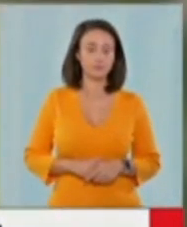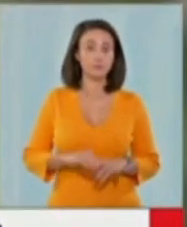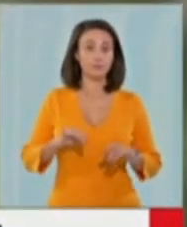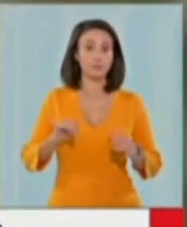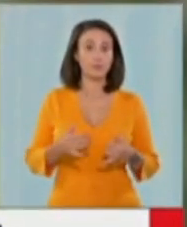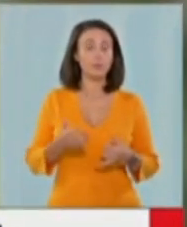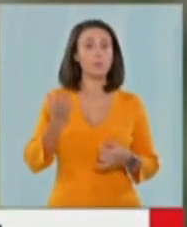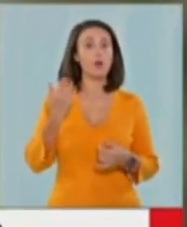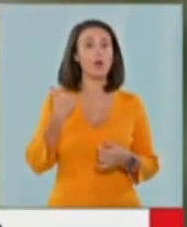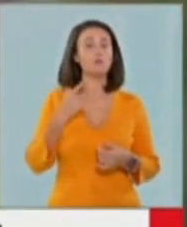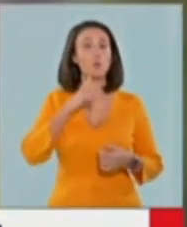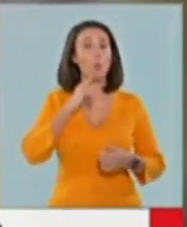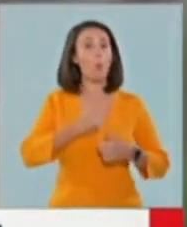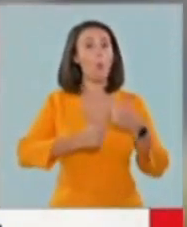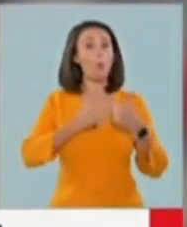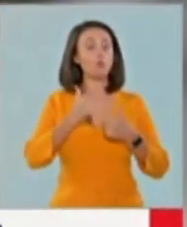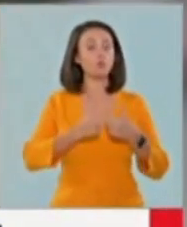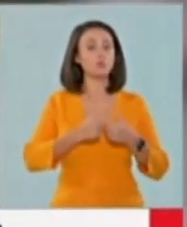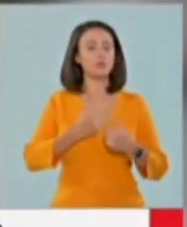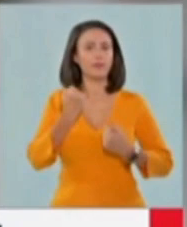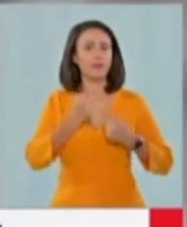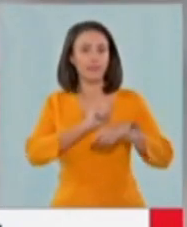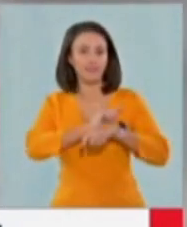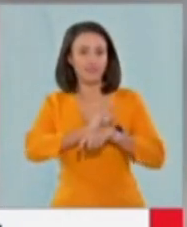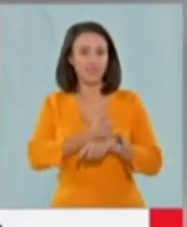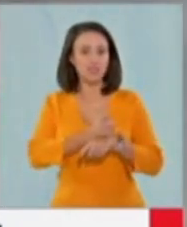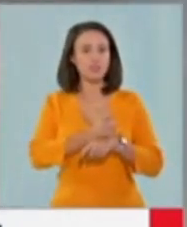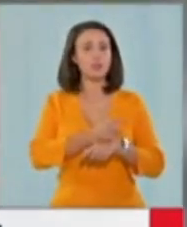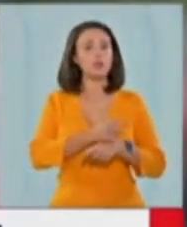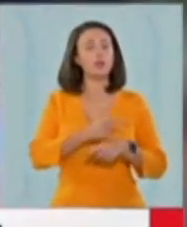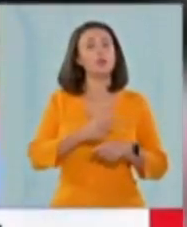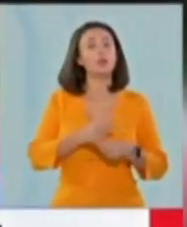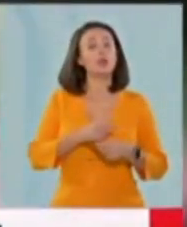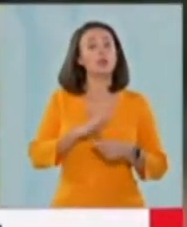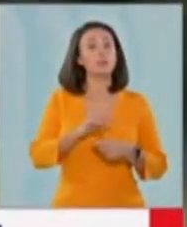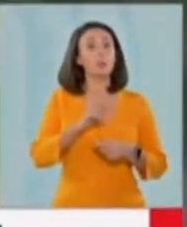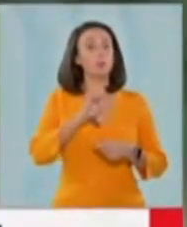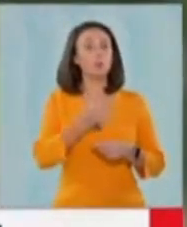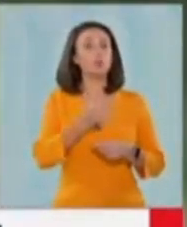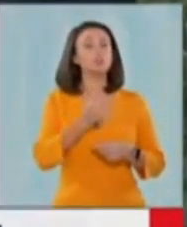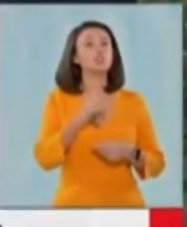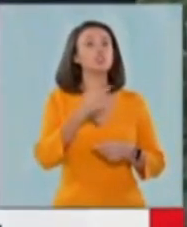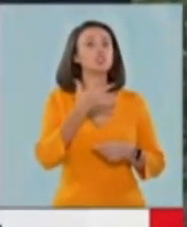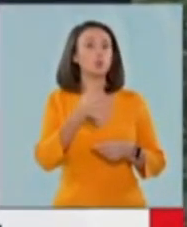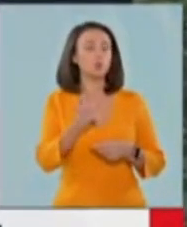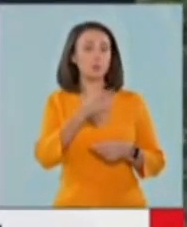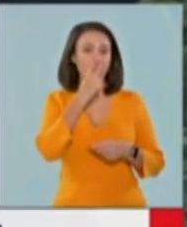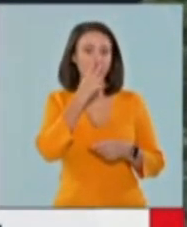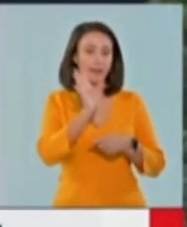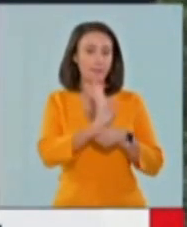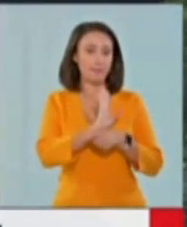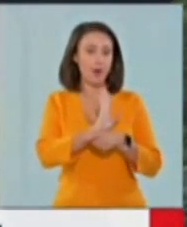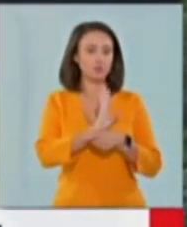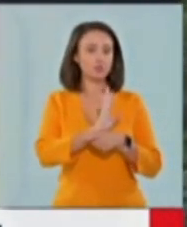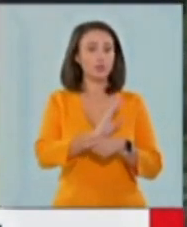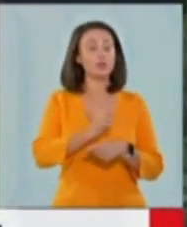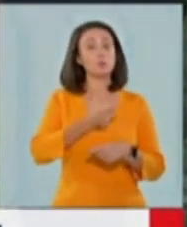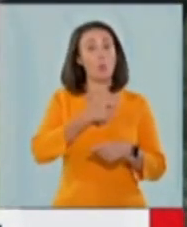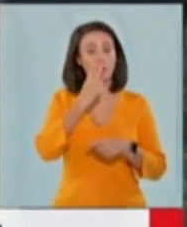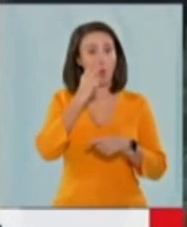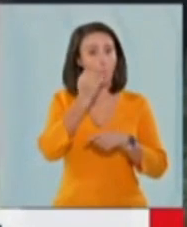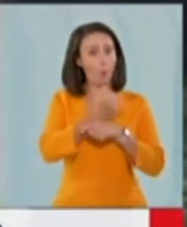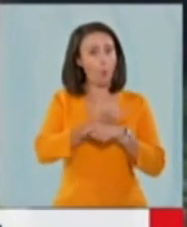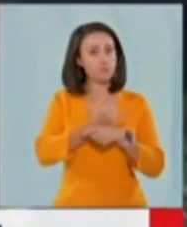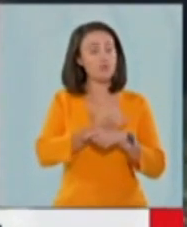Incidentul a avut loc în cadrul competiției de raliuri viteză în coastele trofeul Câmpul Lung 500. În imagine surprinsă de către unul dintre spectatori, se poate observa